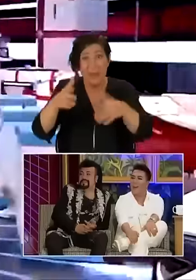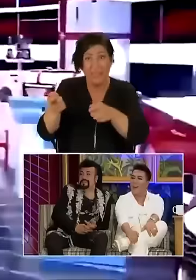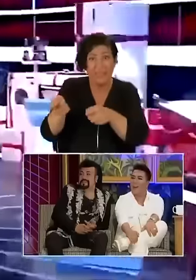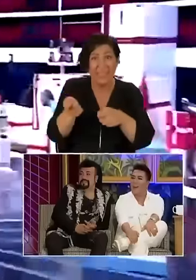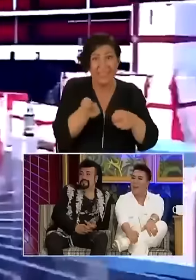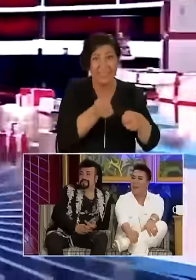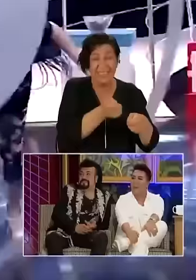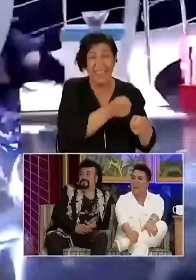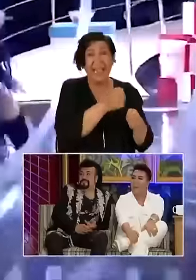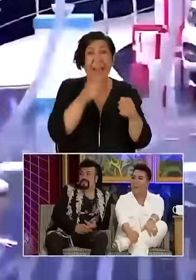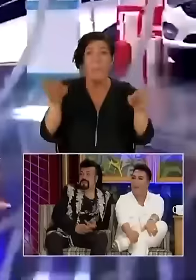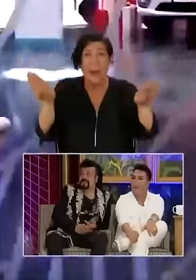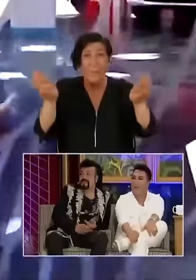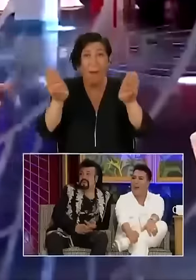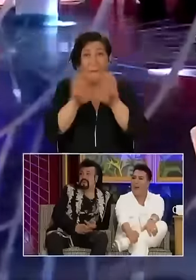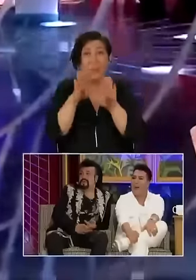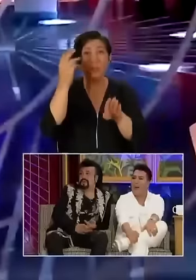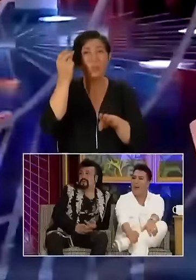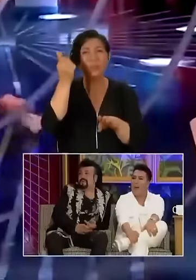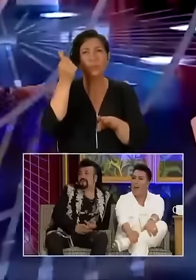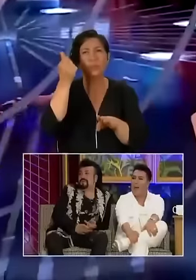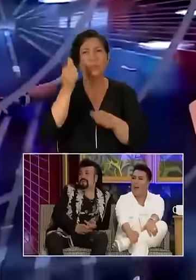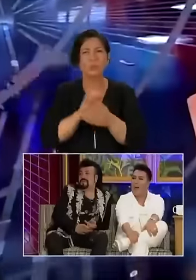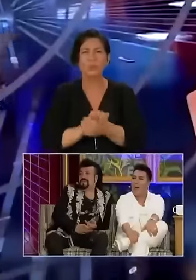Yutuyordum. Sen derdin ne? Olmadı, bir şey attı onu. Yakaladı ama. Nasıl yakaladı, onu olmadı.